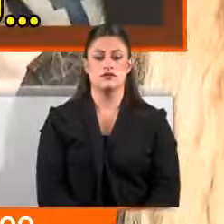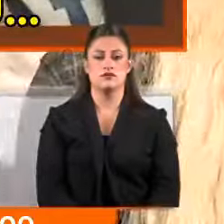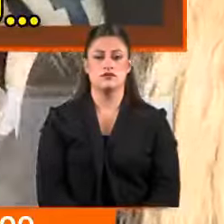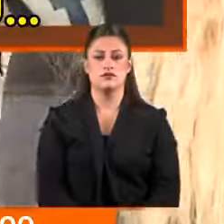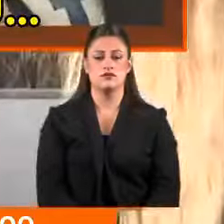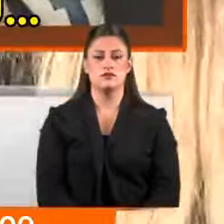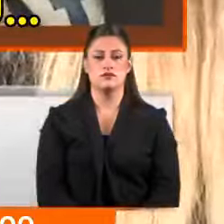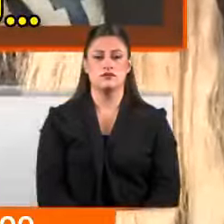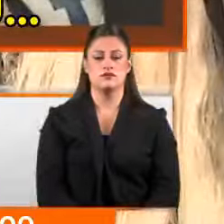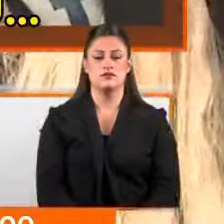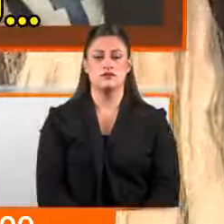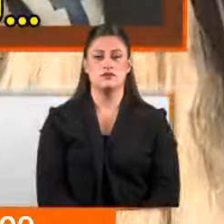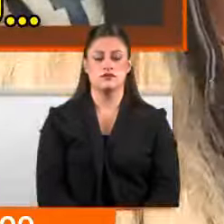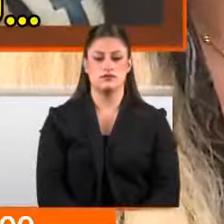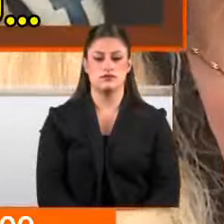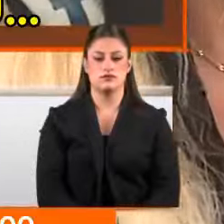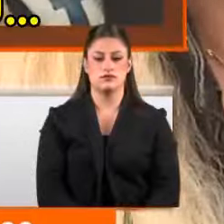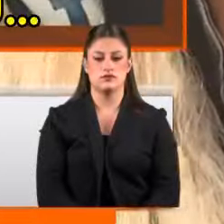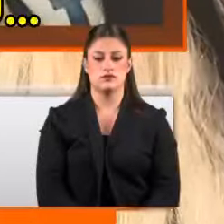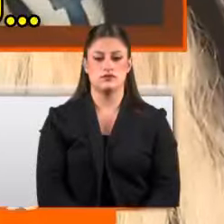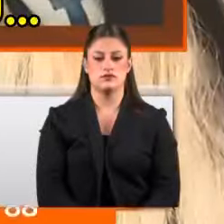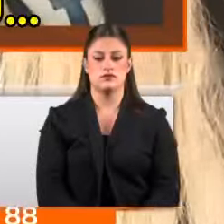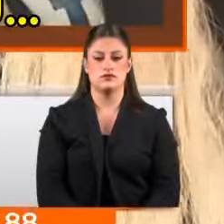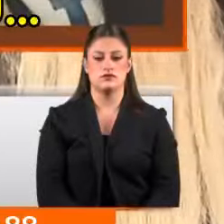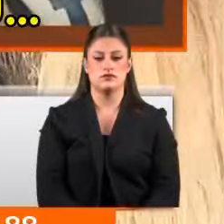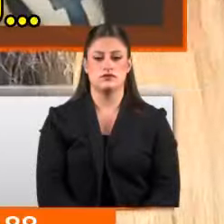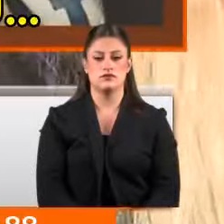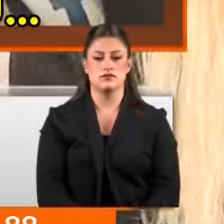çok hüzünlü, çok mutsuz,